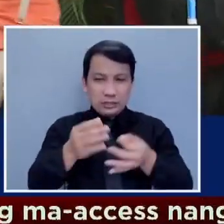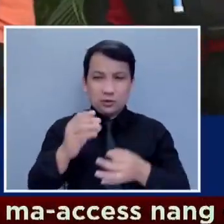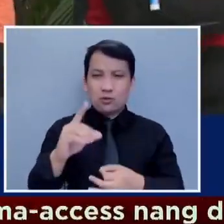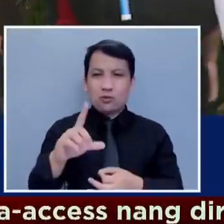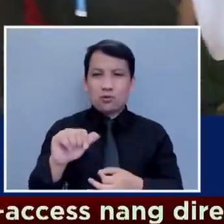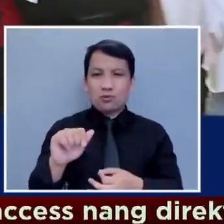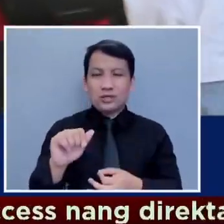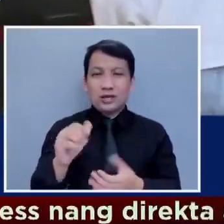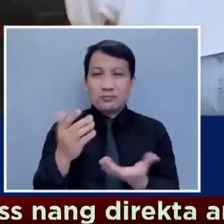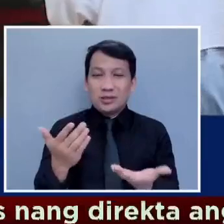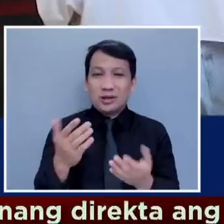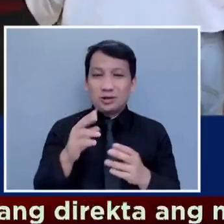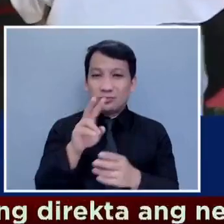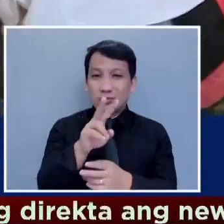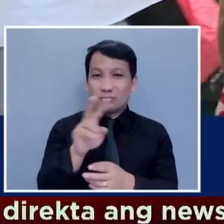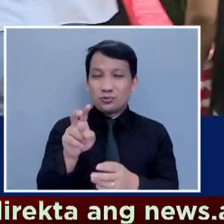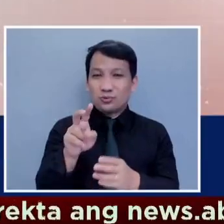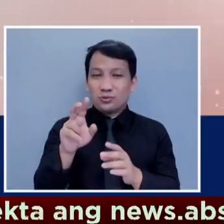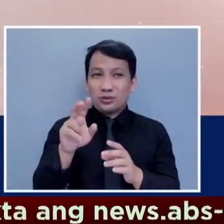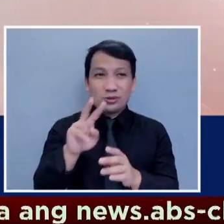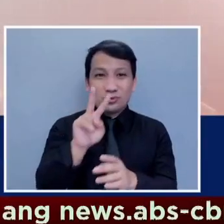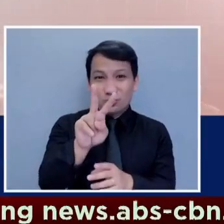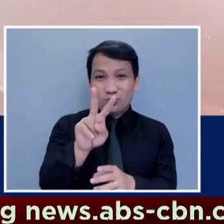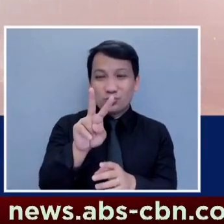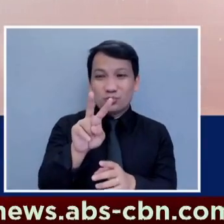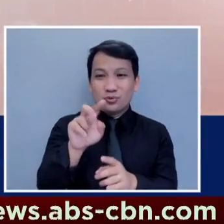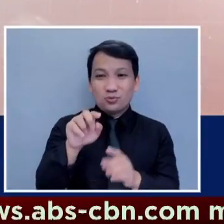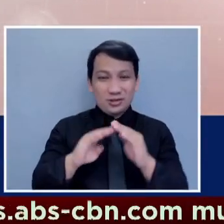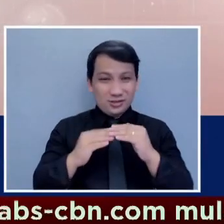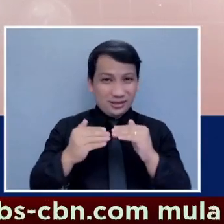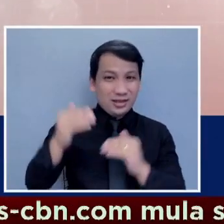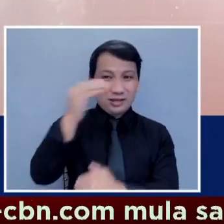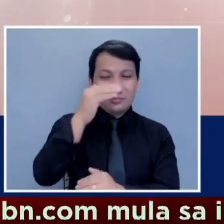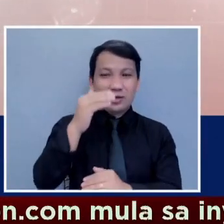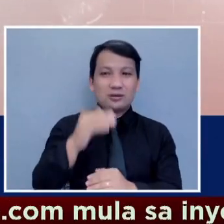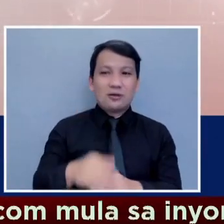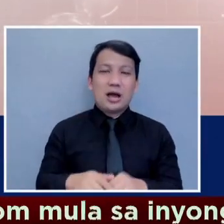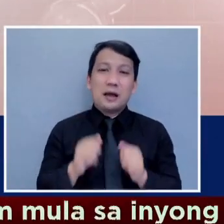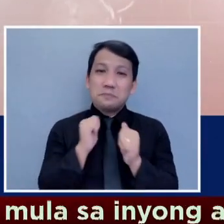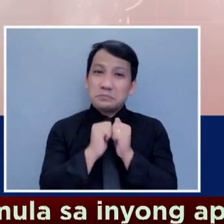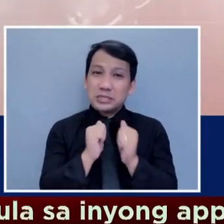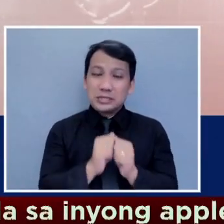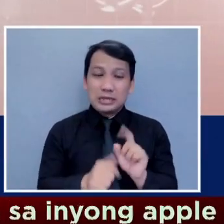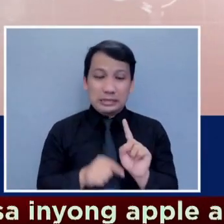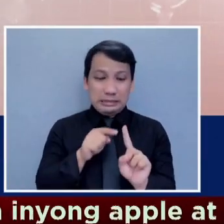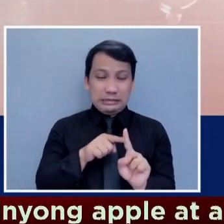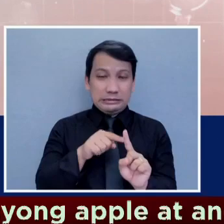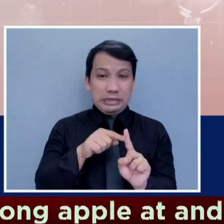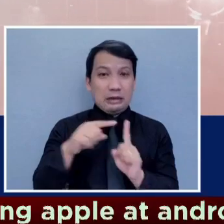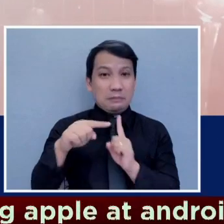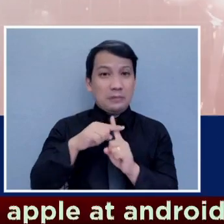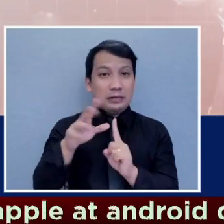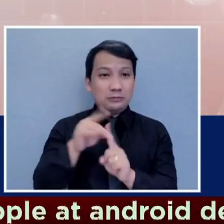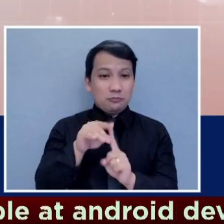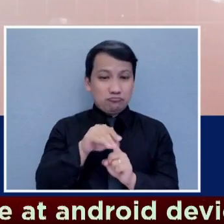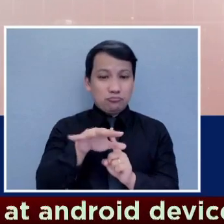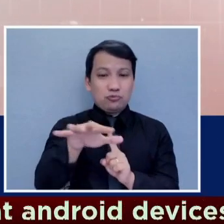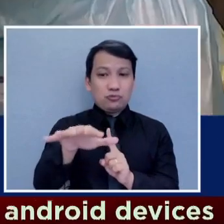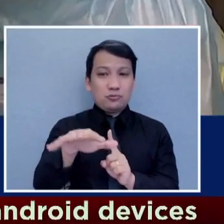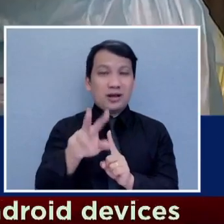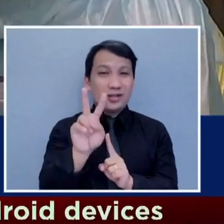lagpas 2 ang reproduction number sa rehiyon. Ibig sabihin, ang isang taong may COVID, nakahahawa na ng dalawang